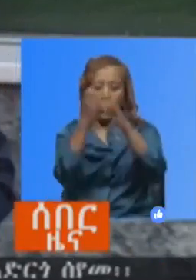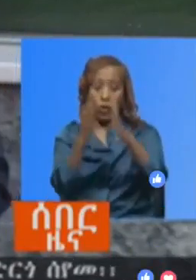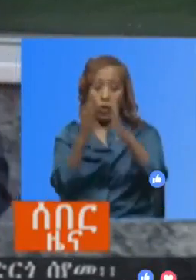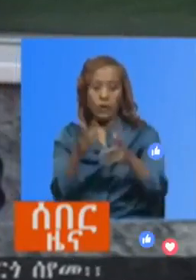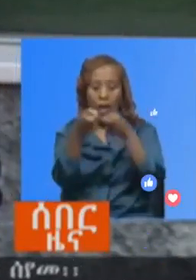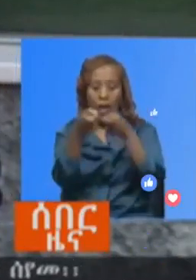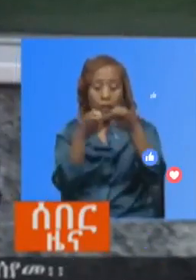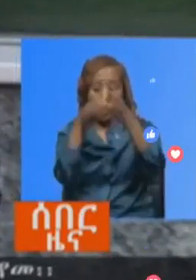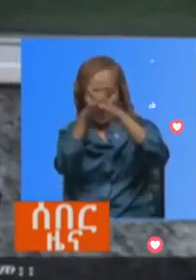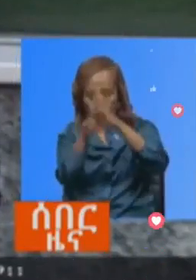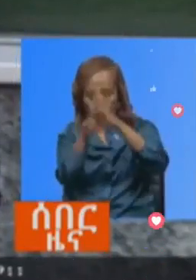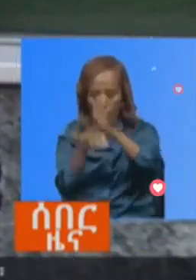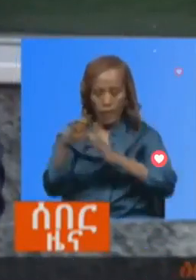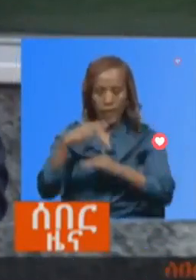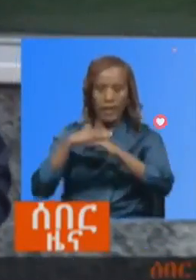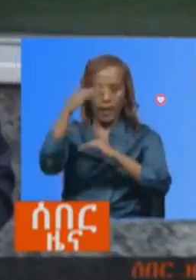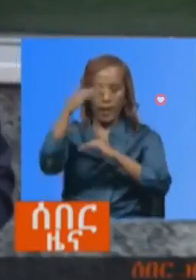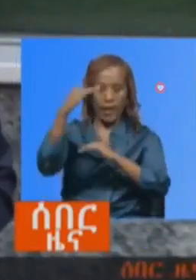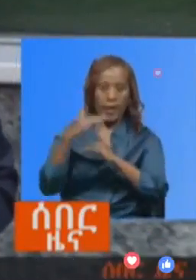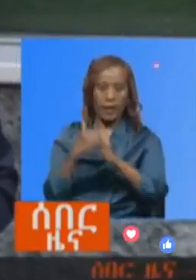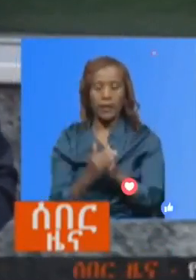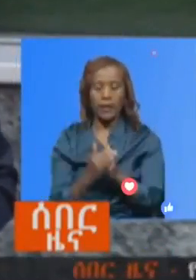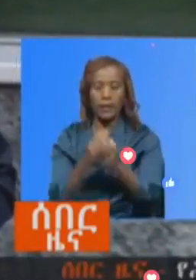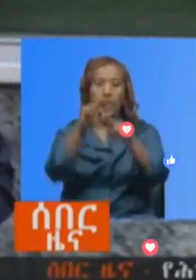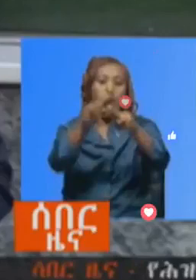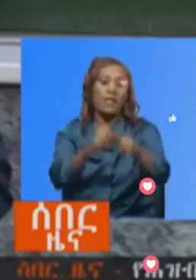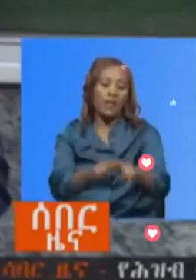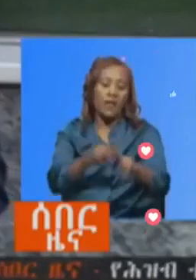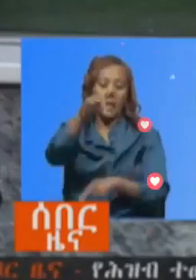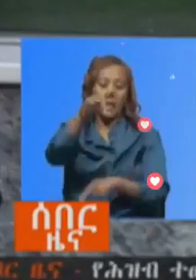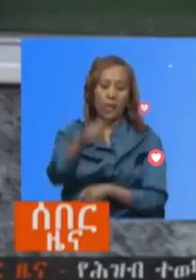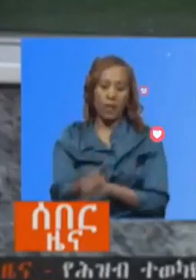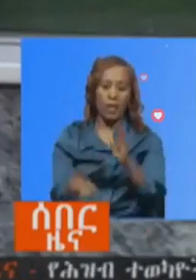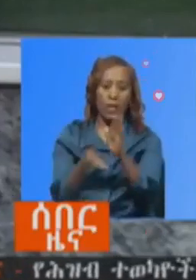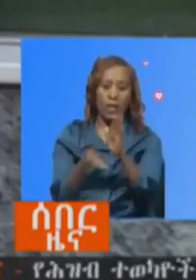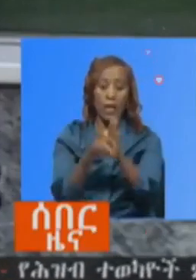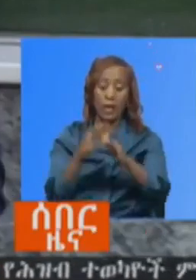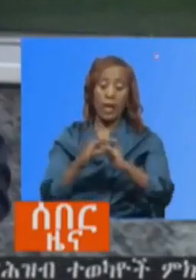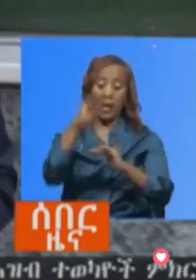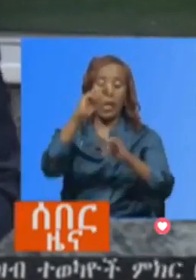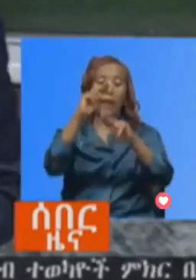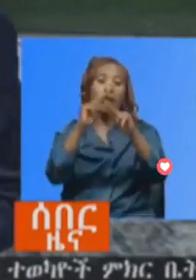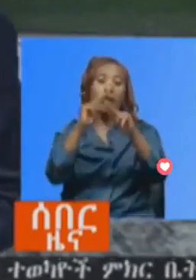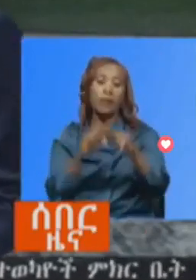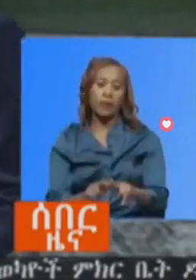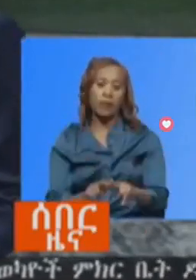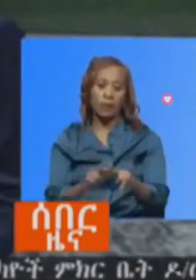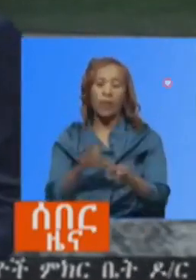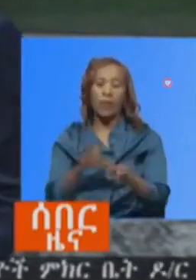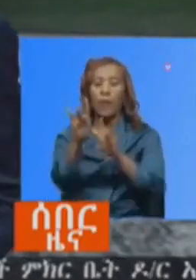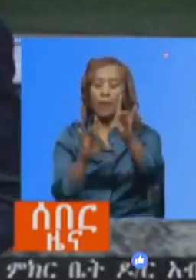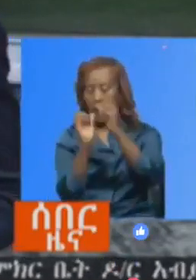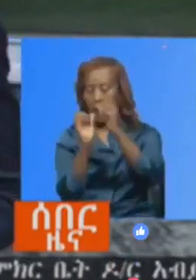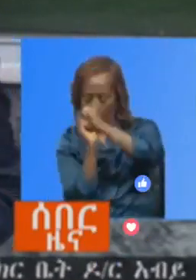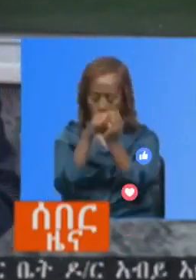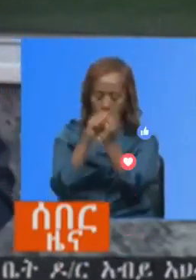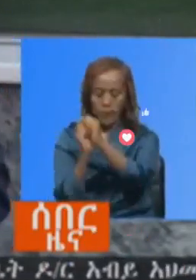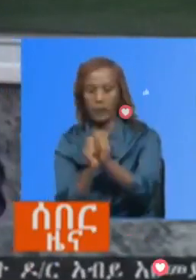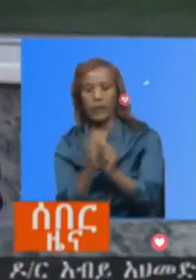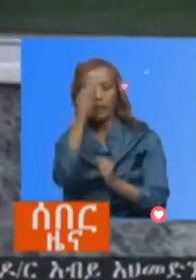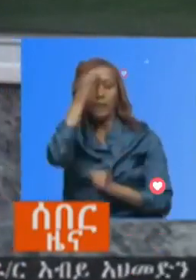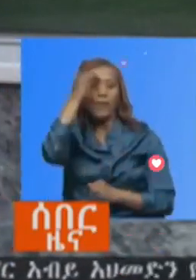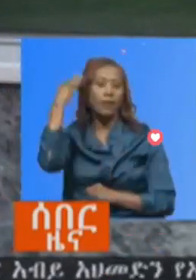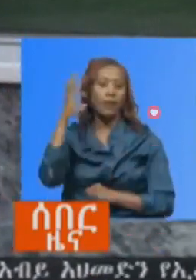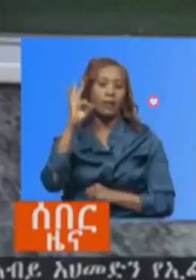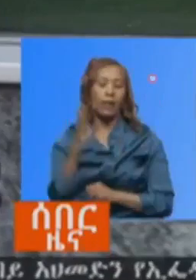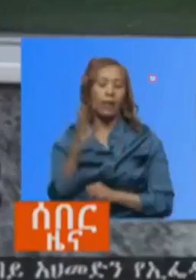በዴሞክራሲያዊ አስተዳደር ውስጥ የህግ የበላይነት መስፈን ይገባዋል። የህግ የበላይነትን ለማስፈን በምናደርገው ትግል መርሳት የሌለብን